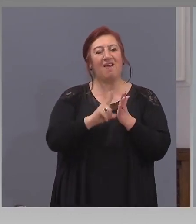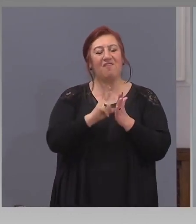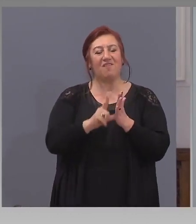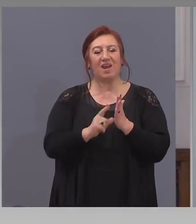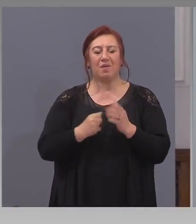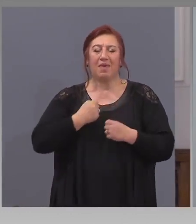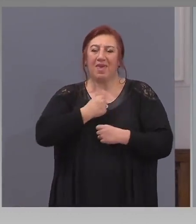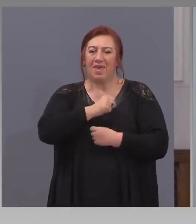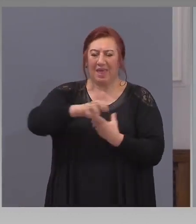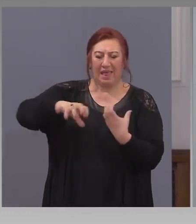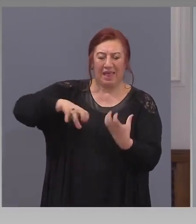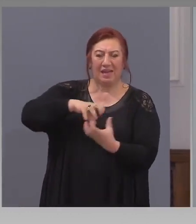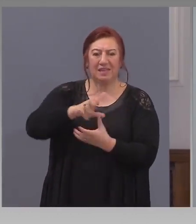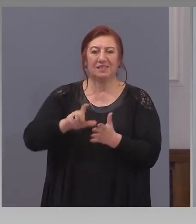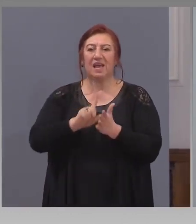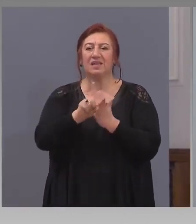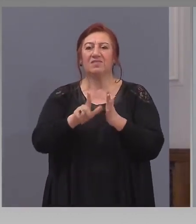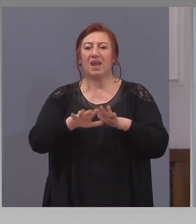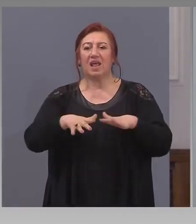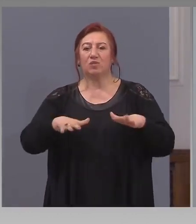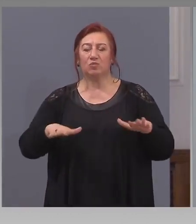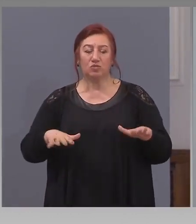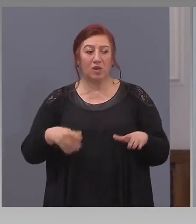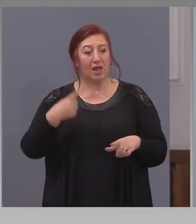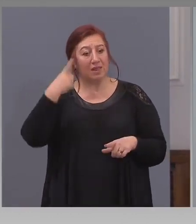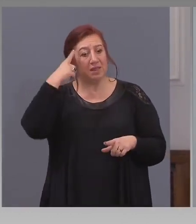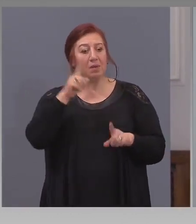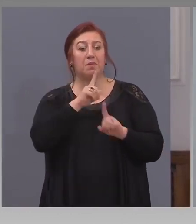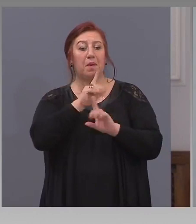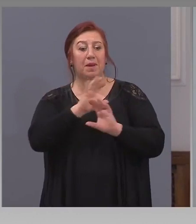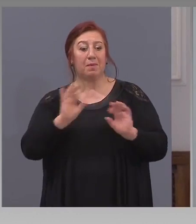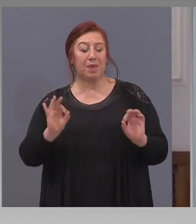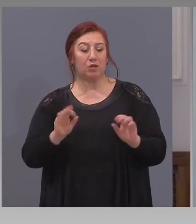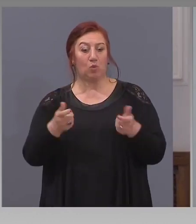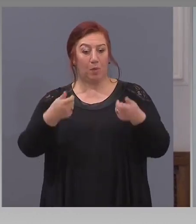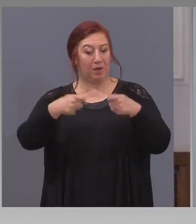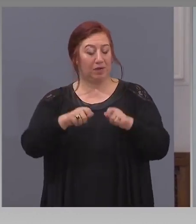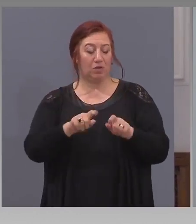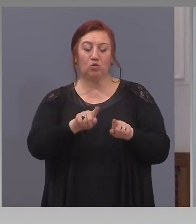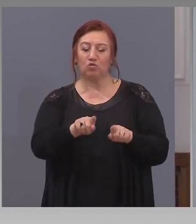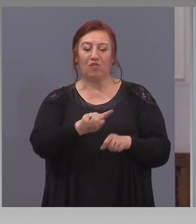Да считаме ли примирието тогава за прекратено? Не, това не е въпрос към мен.